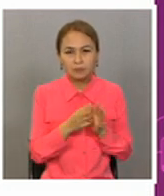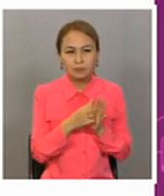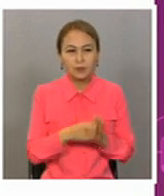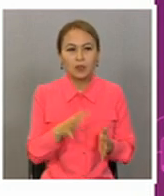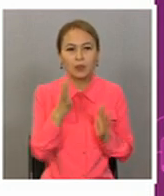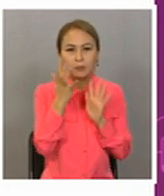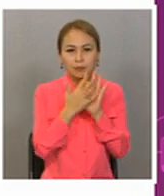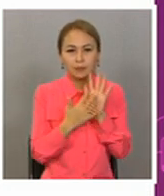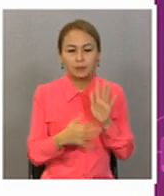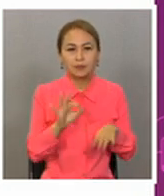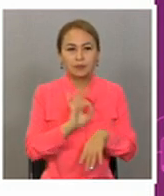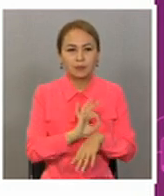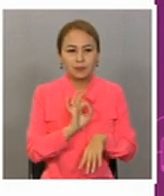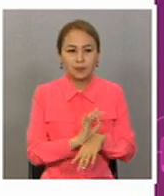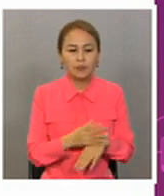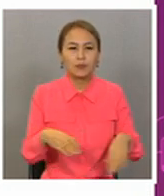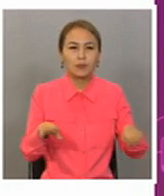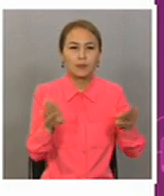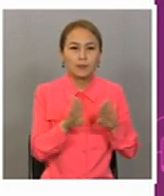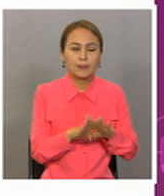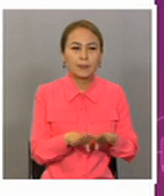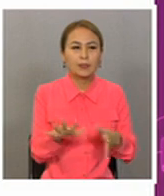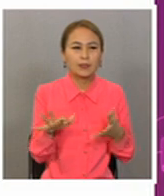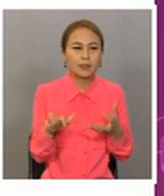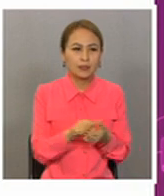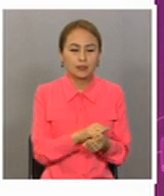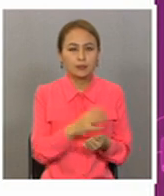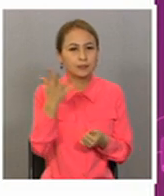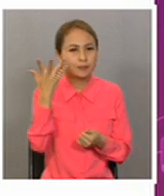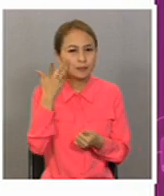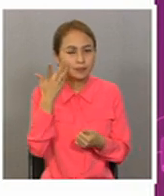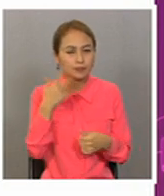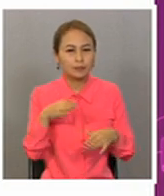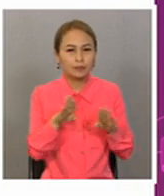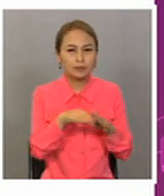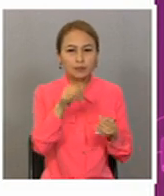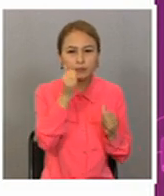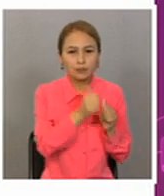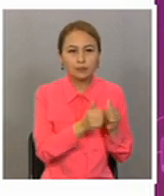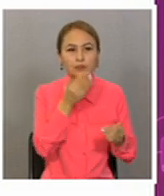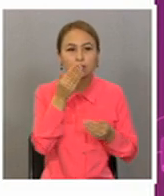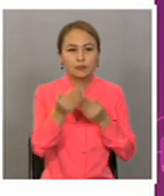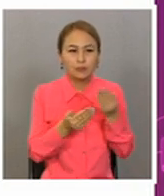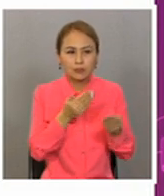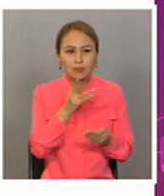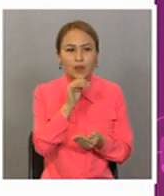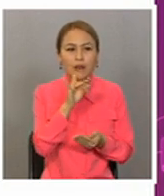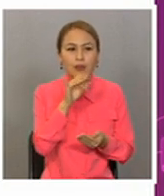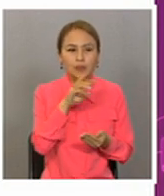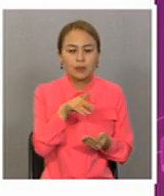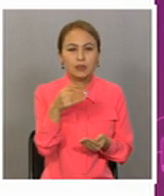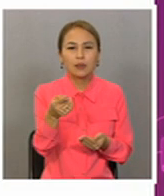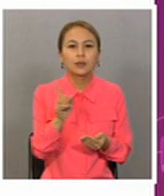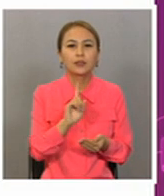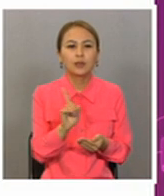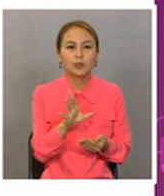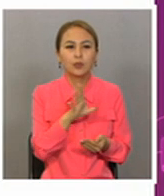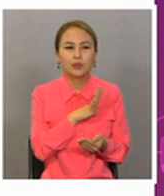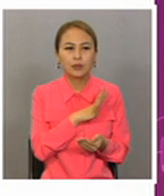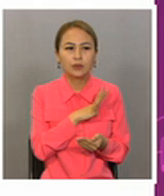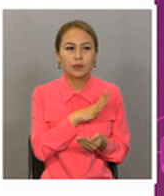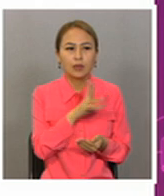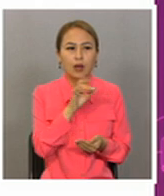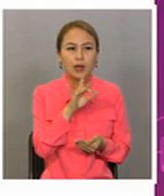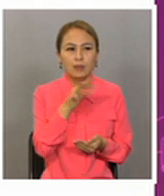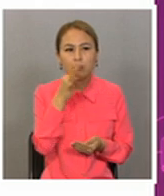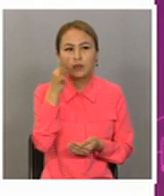болды. Осылайша құрысып, тырысып жатқанында әркім сұрайды. Кәрім, саған не болды? Деп. Кәрім